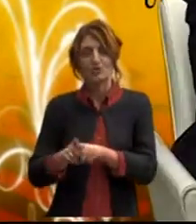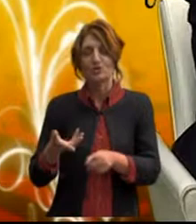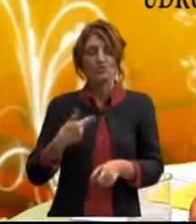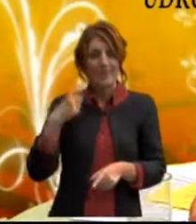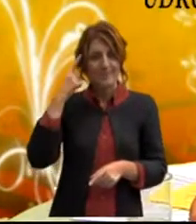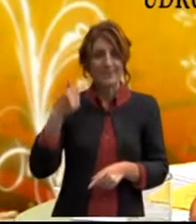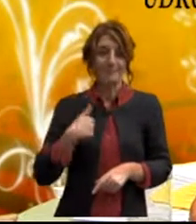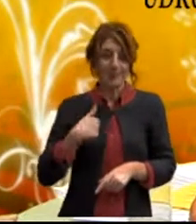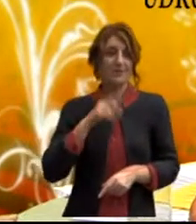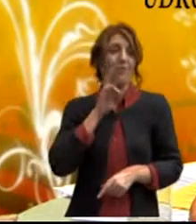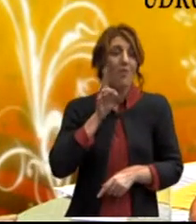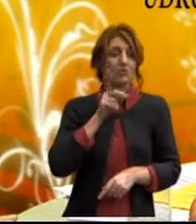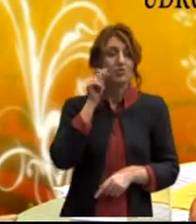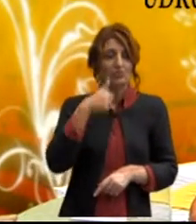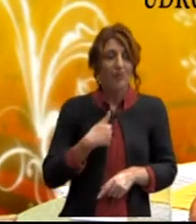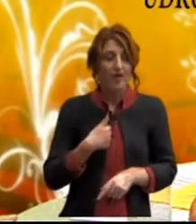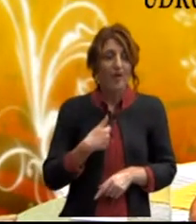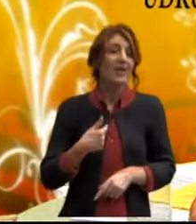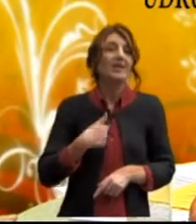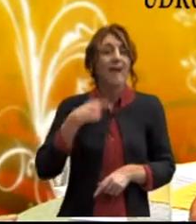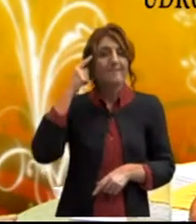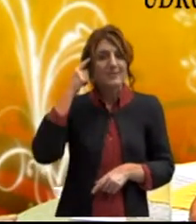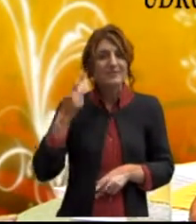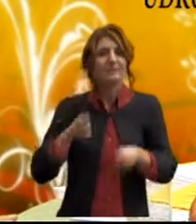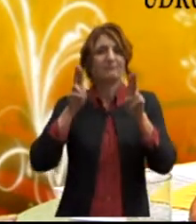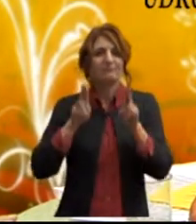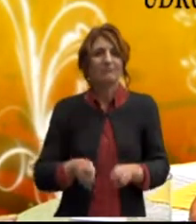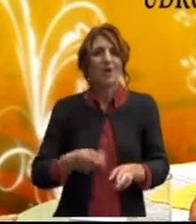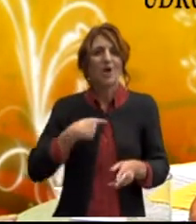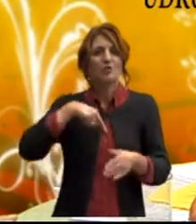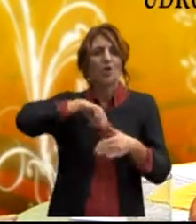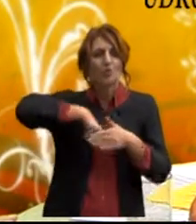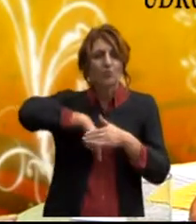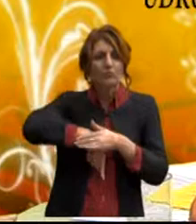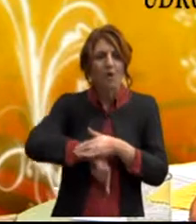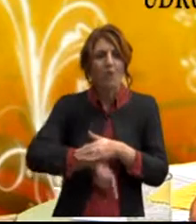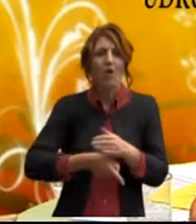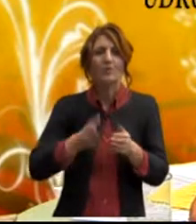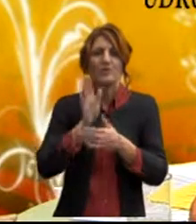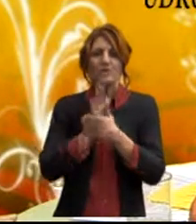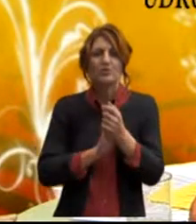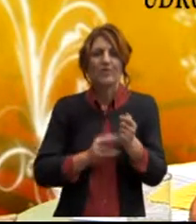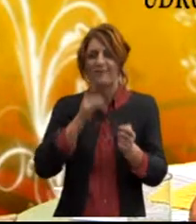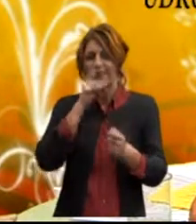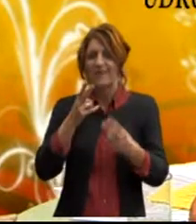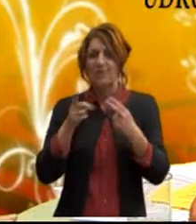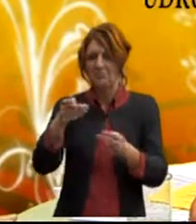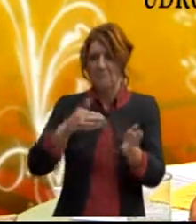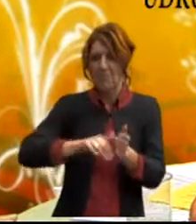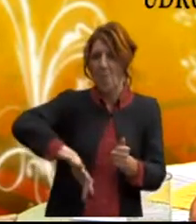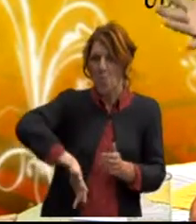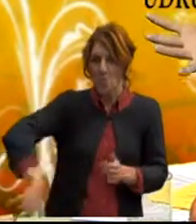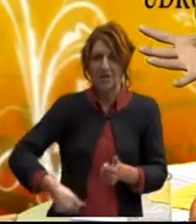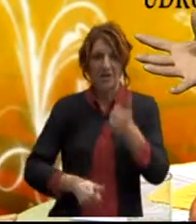kao običan čovjek i sve, ja mislim da zaista negdje duboko se počelo vrednovati. Ukradi,